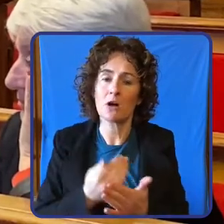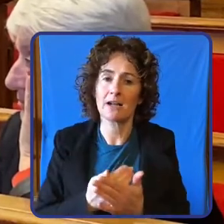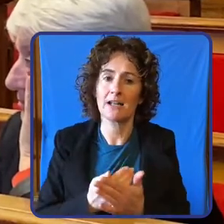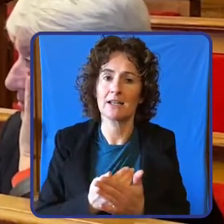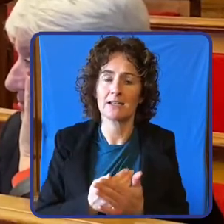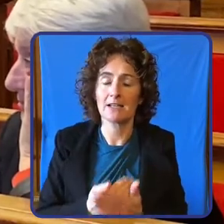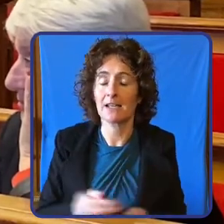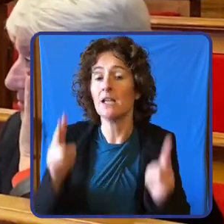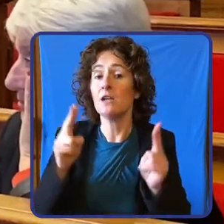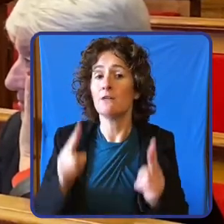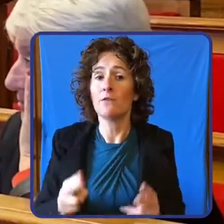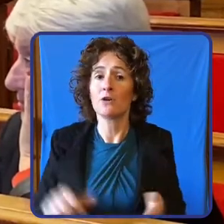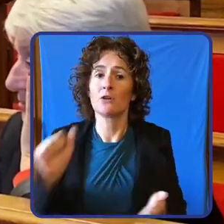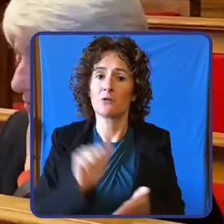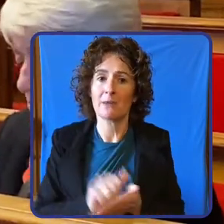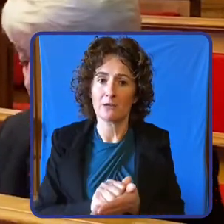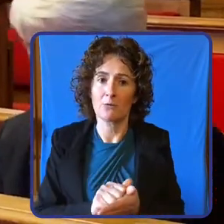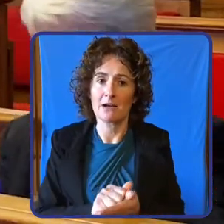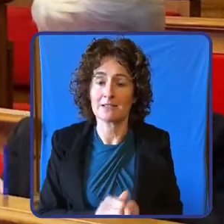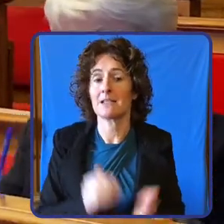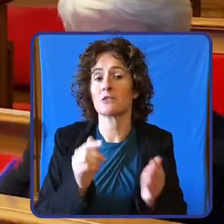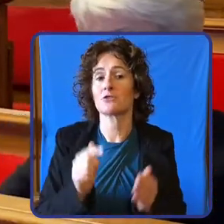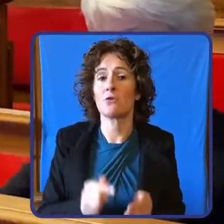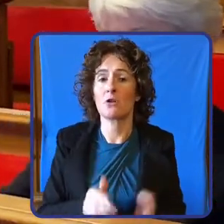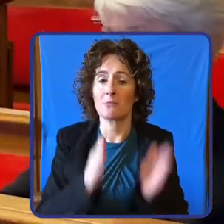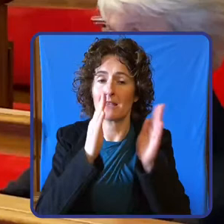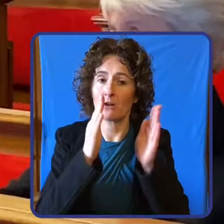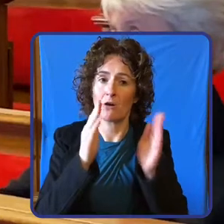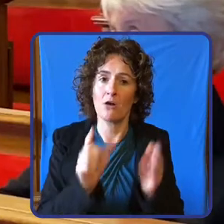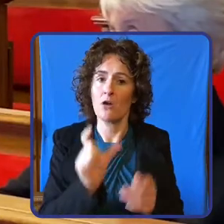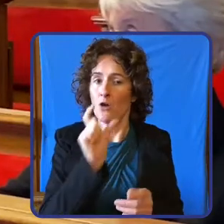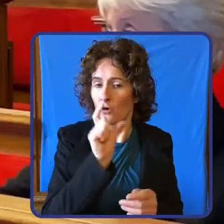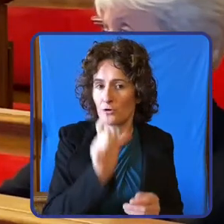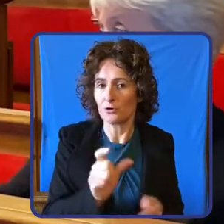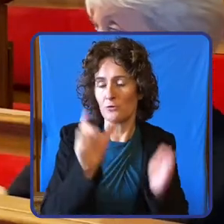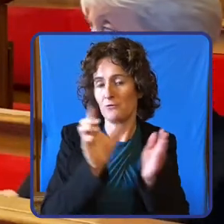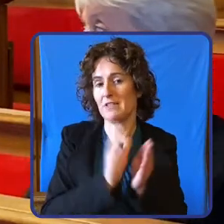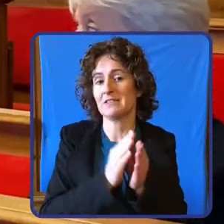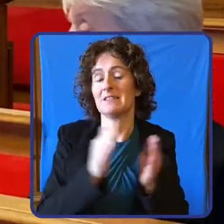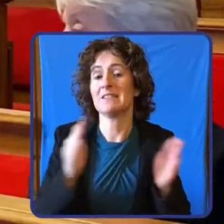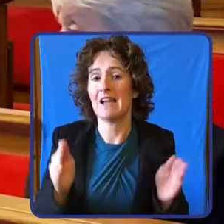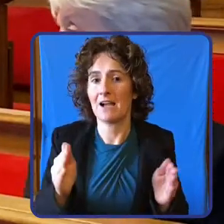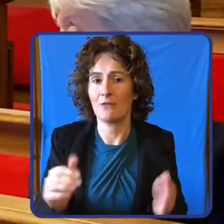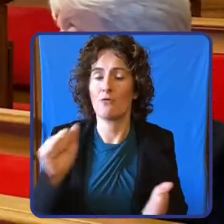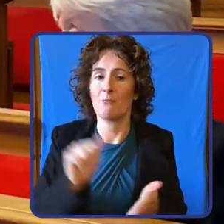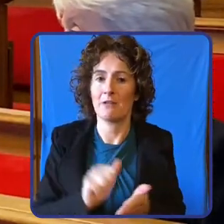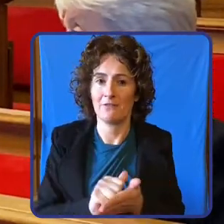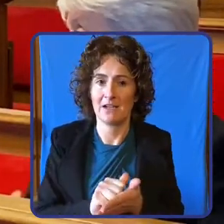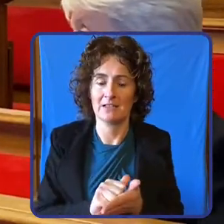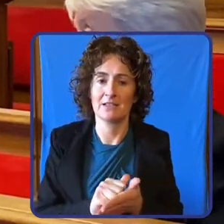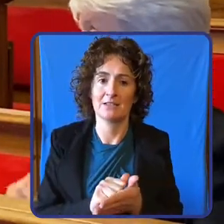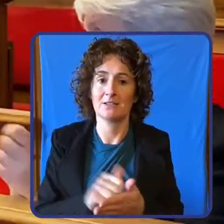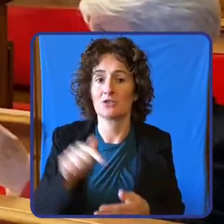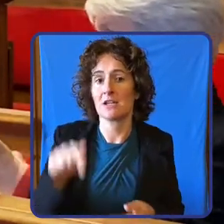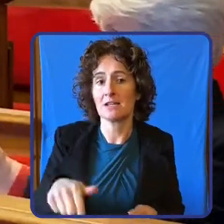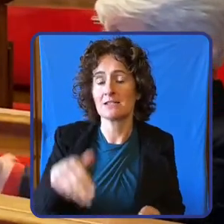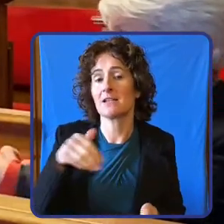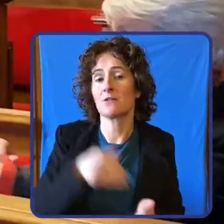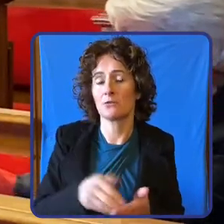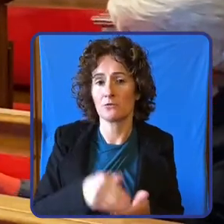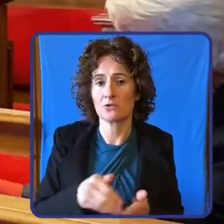rövid távon megtérülnek, és ezek forintosíthatók. Ilyenek azok az energetikai fejlesztések, amik benne vannak a